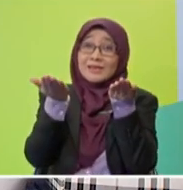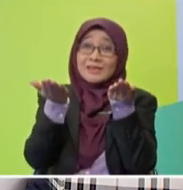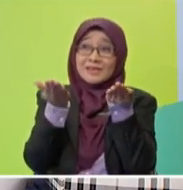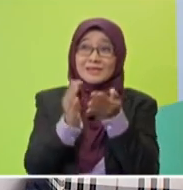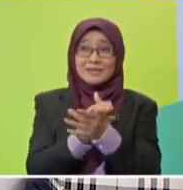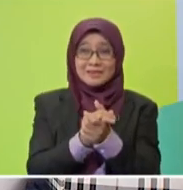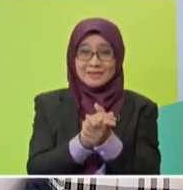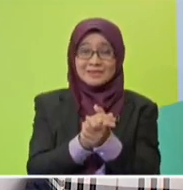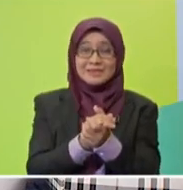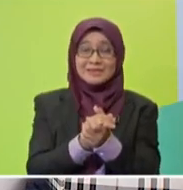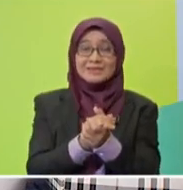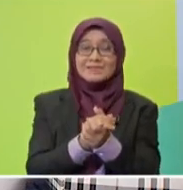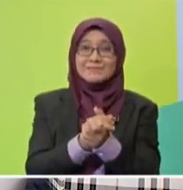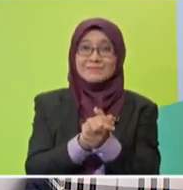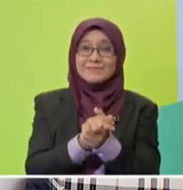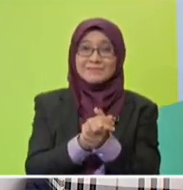lubang